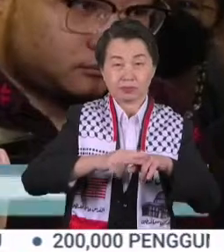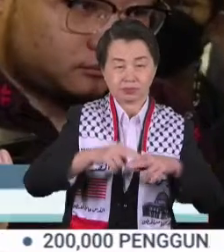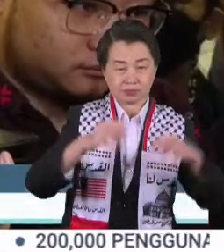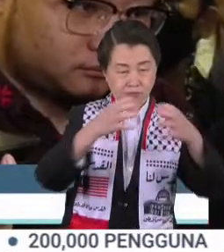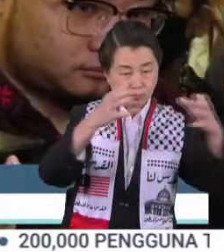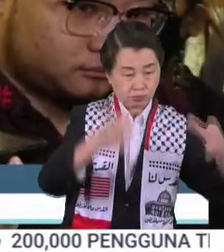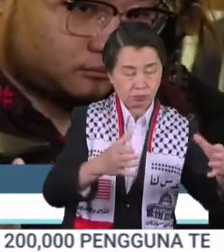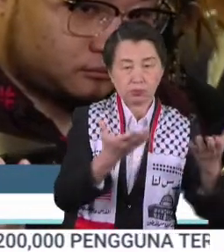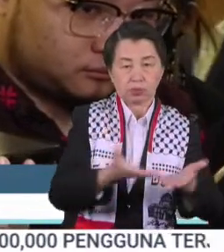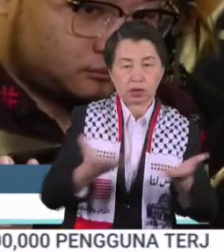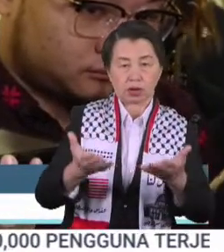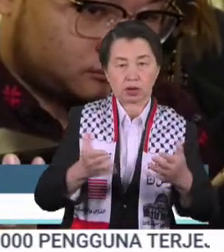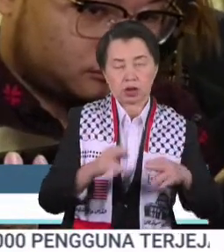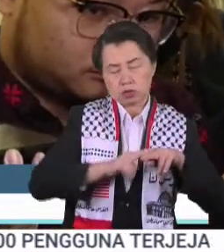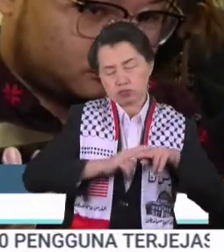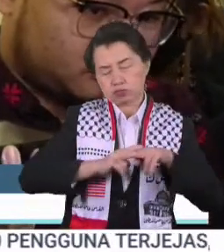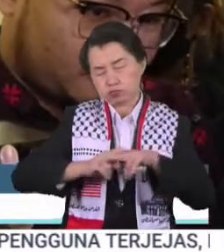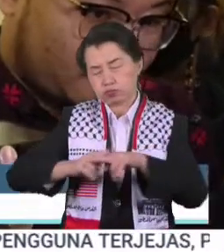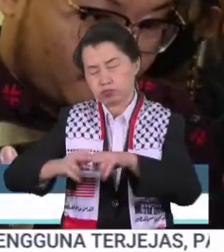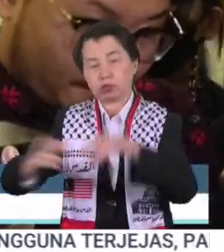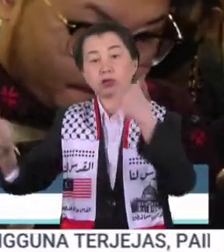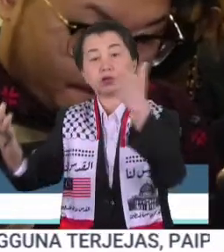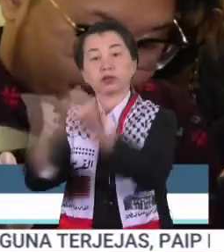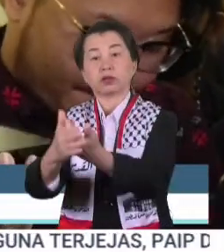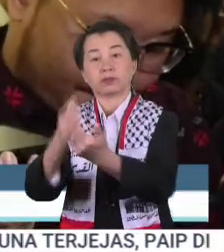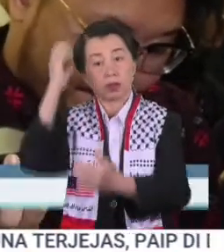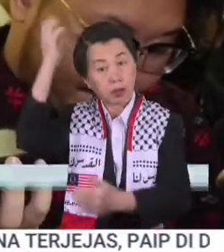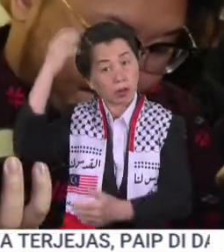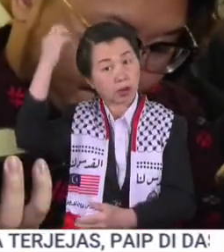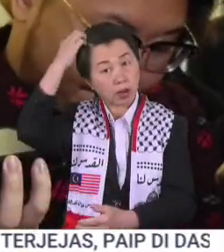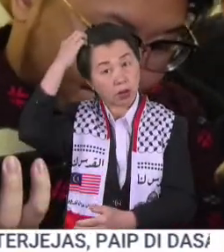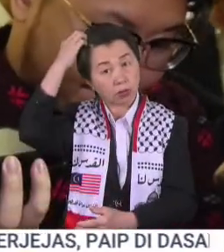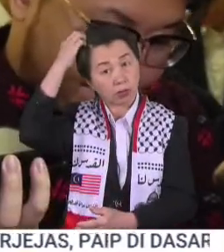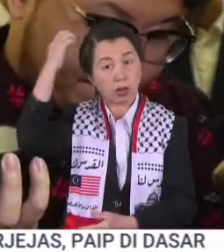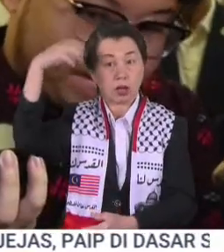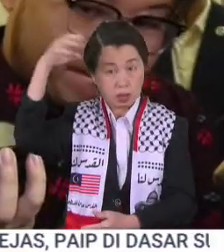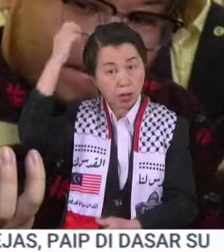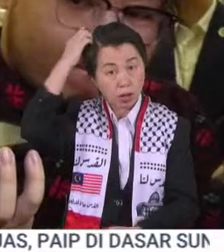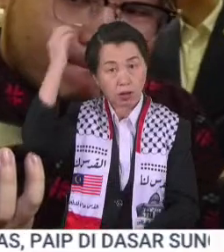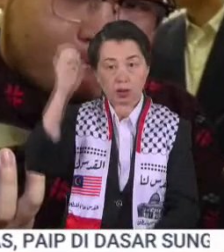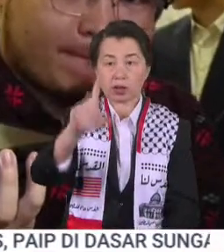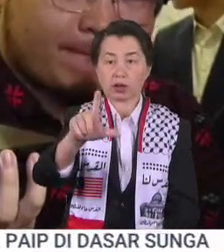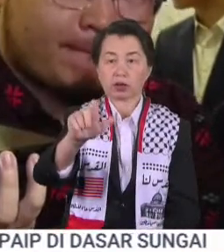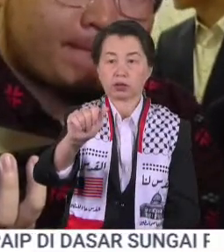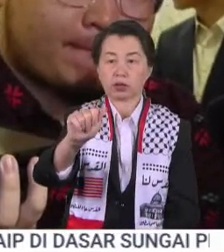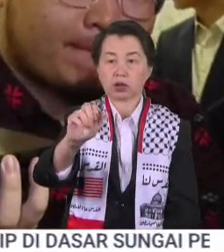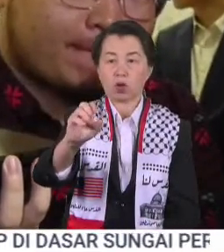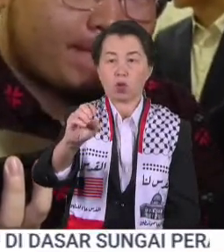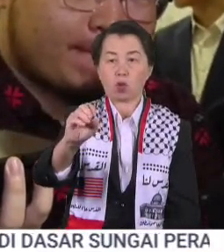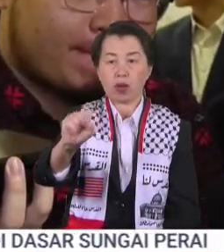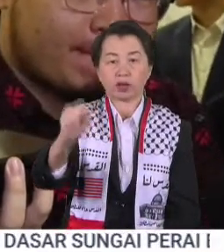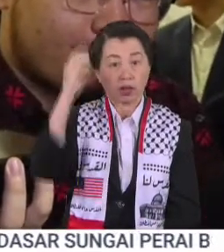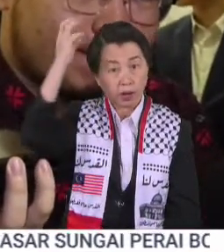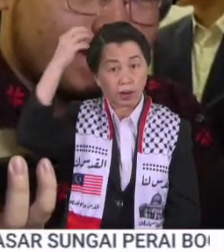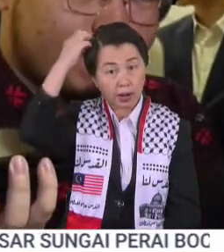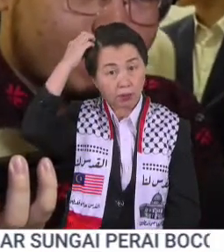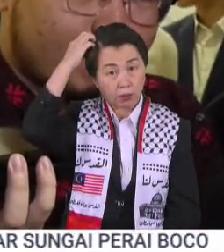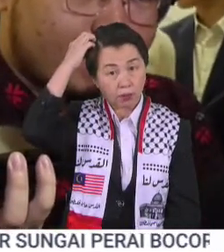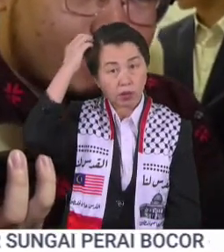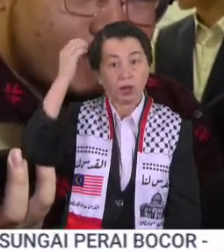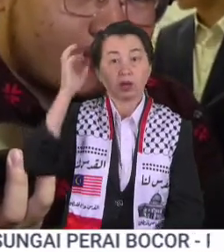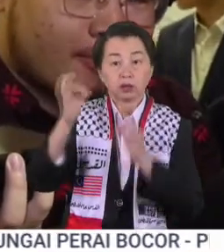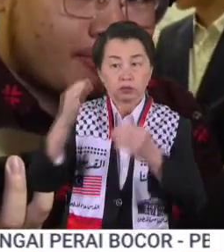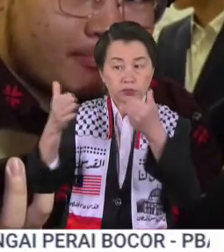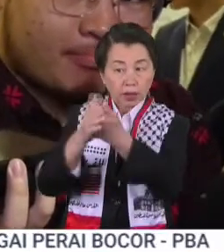boleh terus sampai ke Laos. Kalau boleh sampai Laos, maksudnya boleh sampai ke China. Sebab Laos dengan China